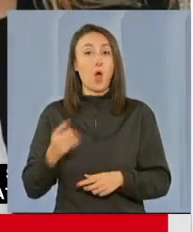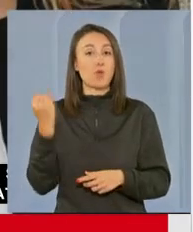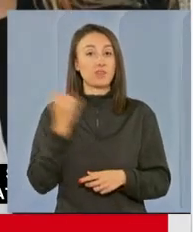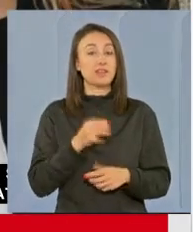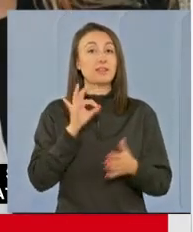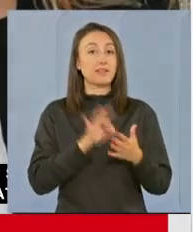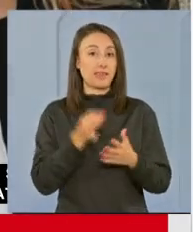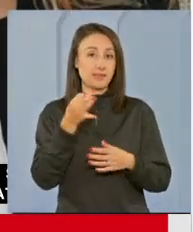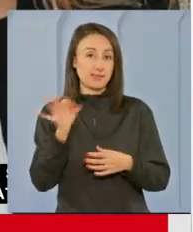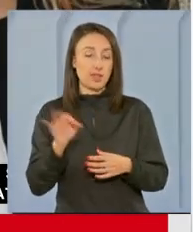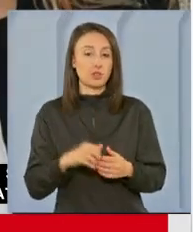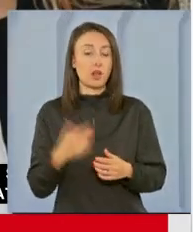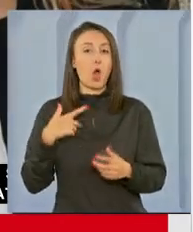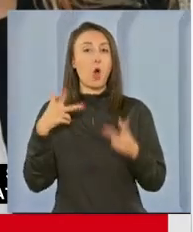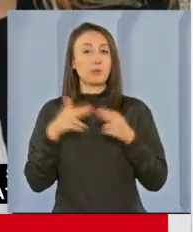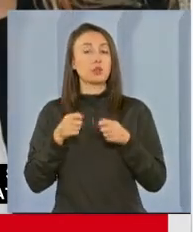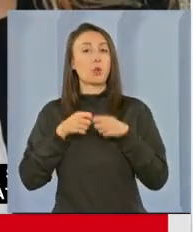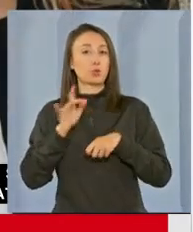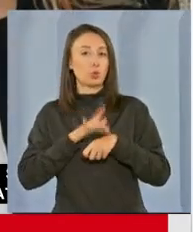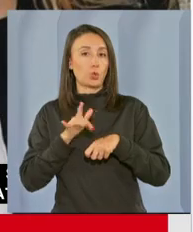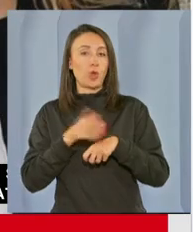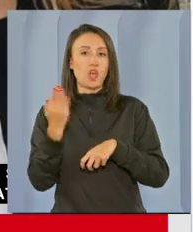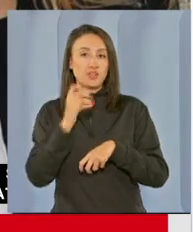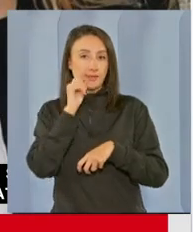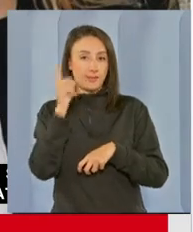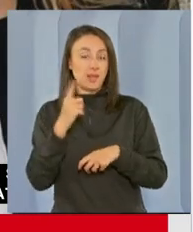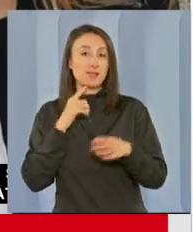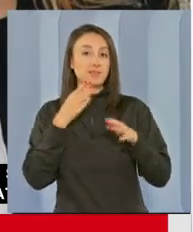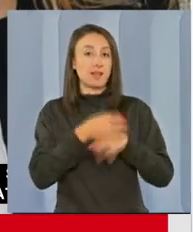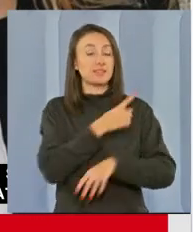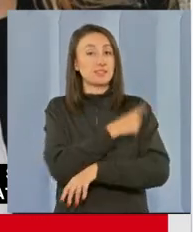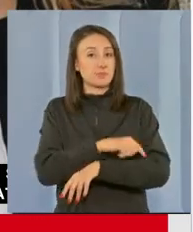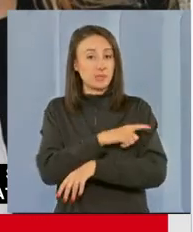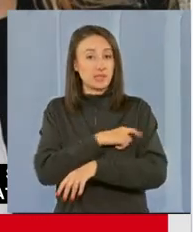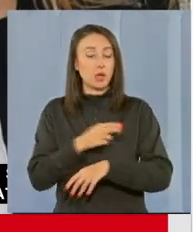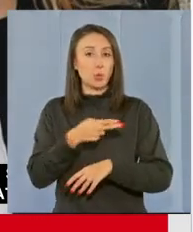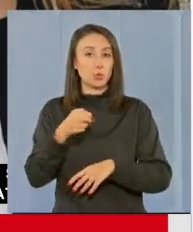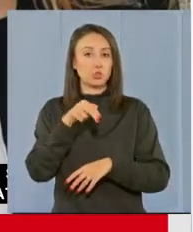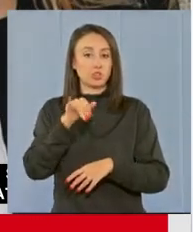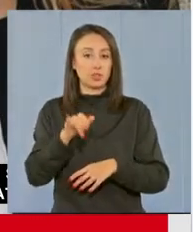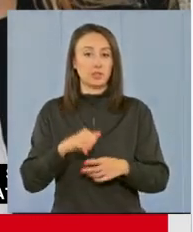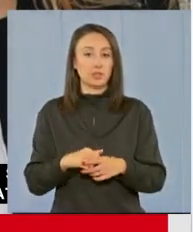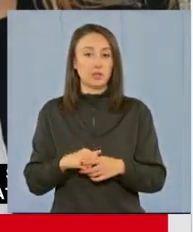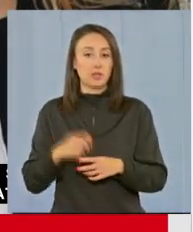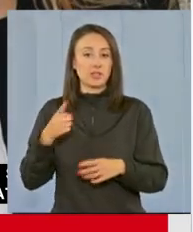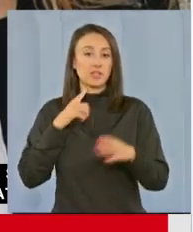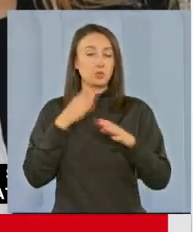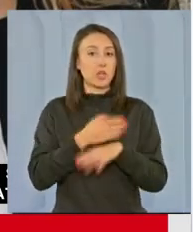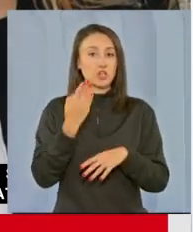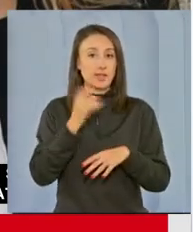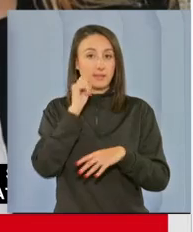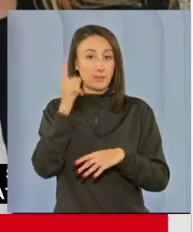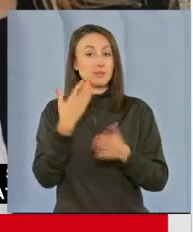10. L-a oprit pe domnul doctor la 6 dimineața când a intrat în spital, în spitalul din Huș. Dumnealui se duce acolo la 6 dimineața